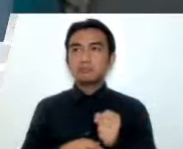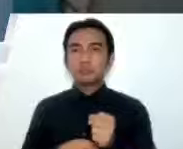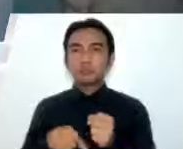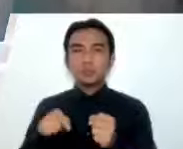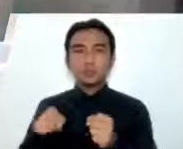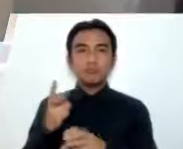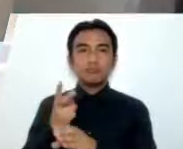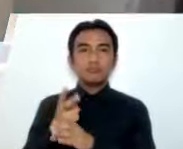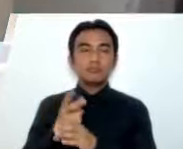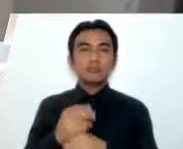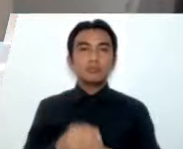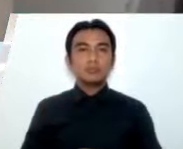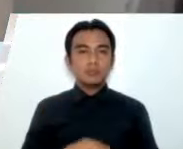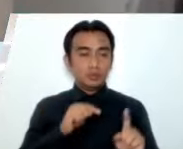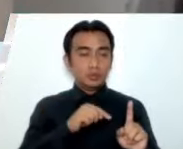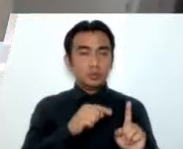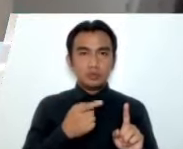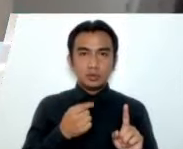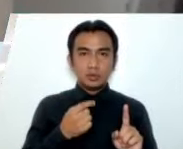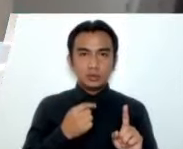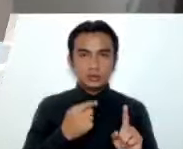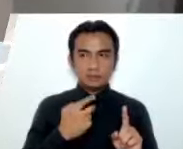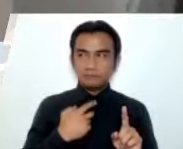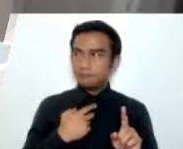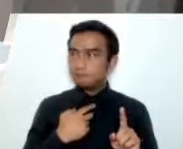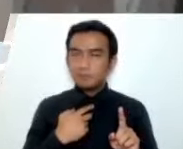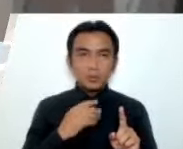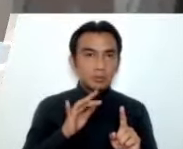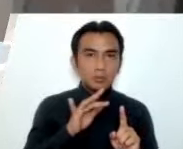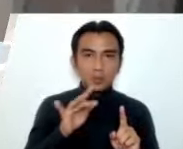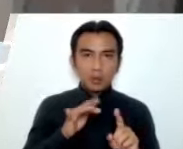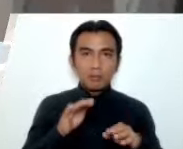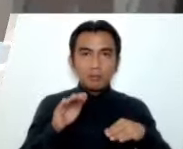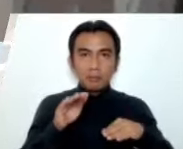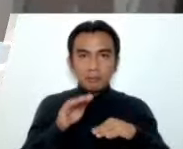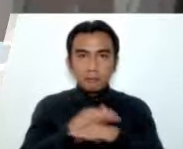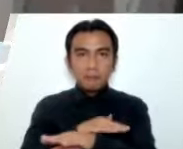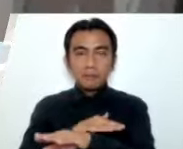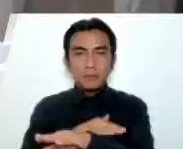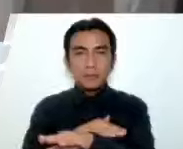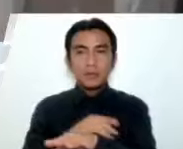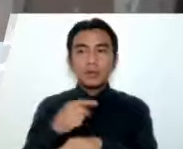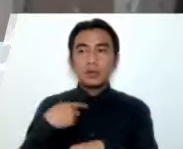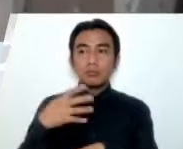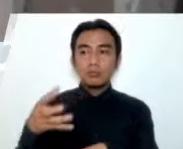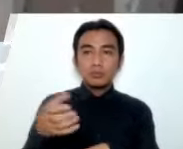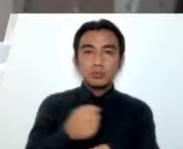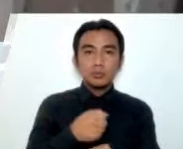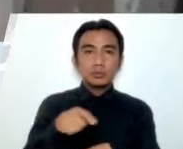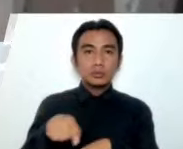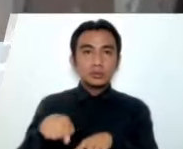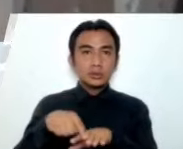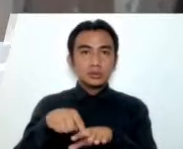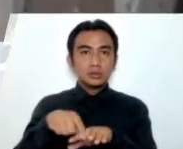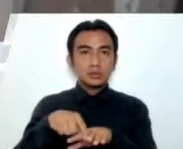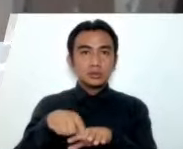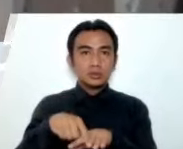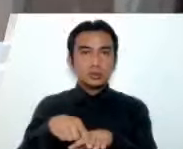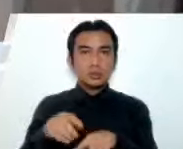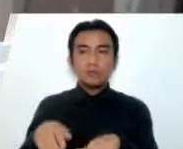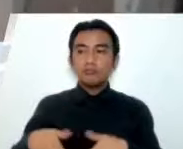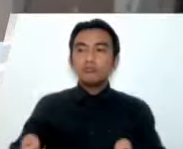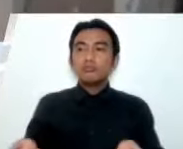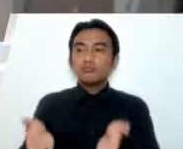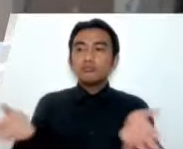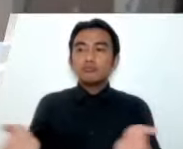Walang kaabog-abog na pumasok ang lalaki sa bahay. Sa loob, dumampot ng tsinelas ang lalaki at tinataboy palayo ang aso hanggang